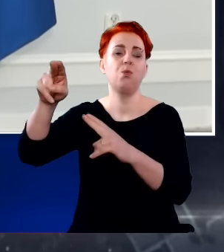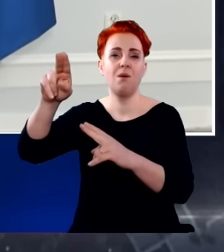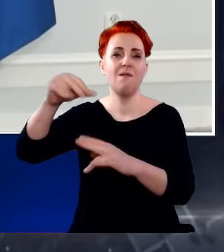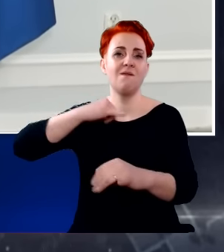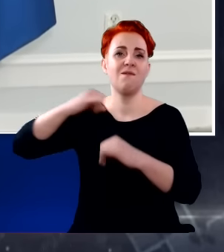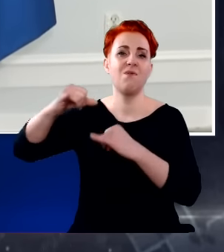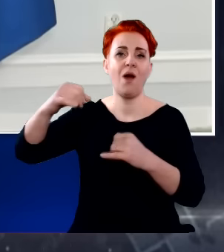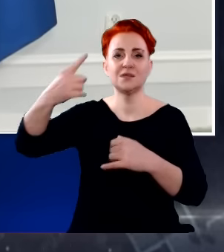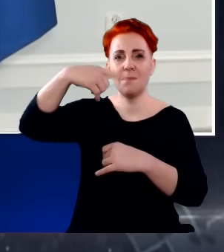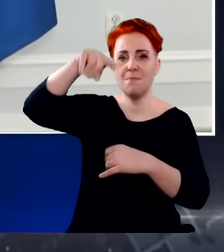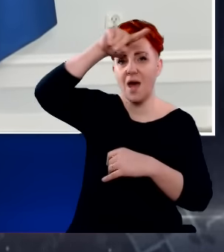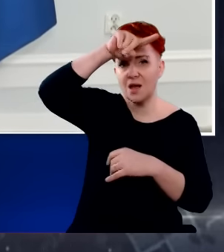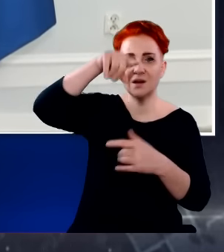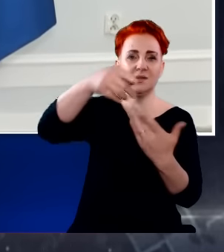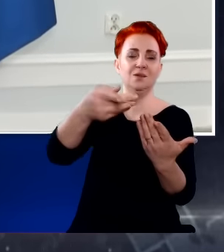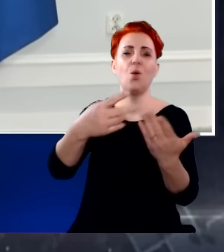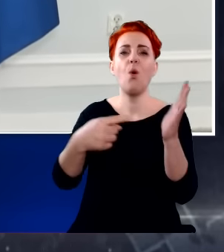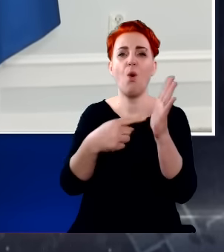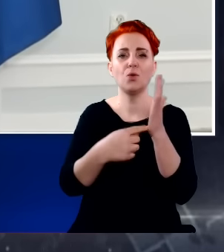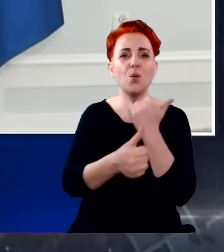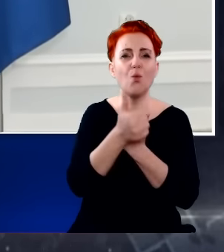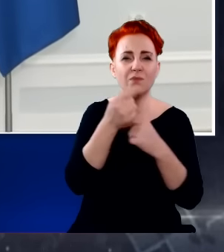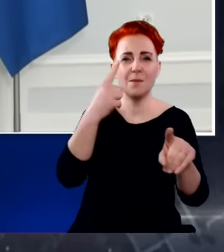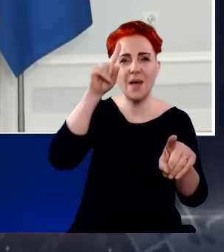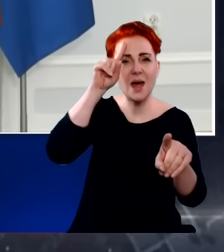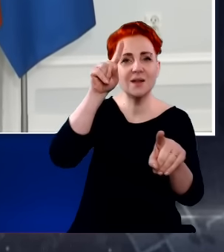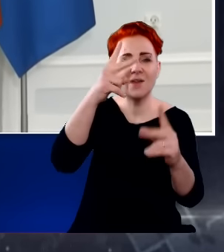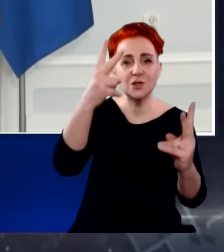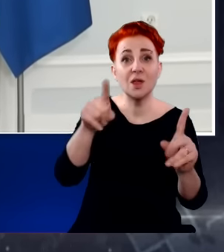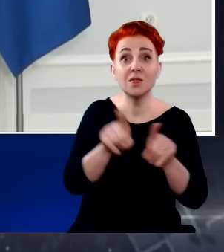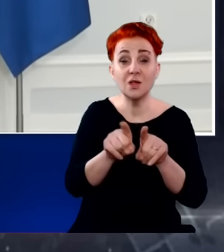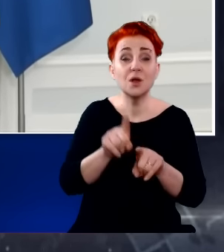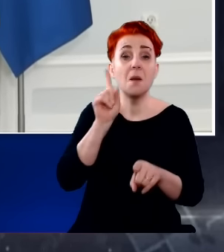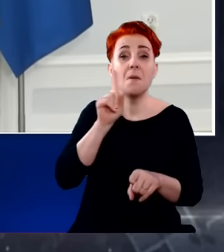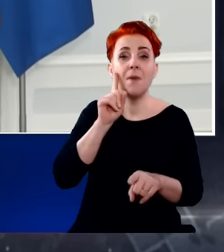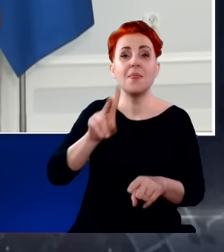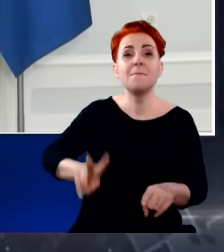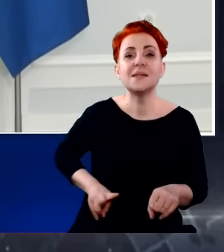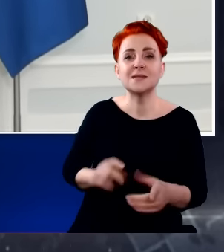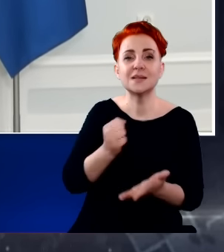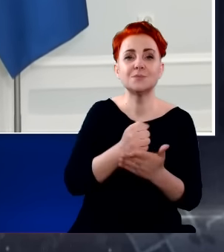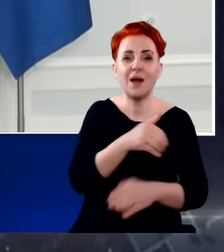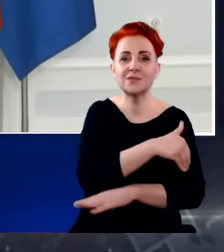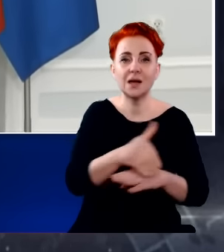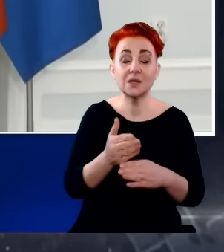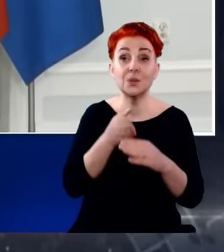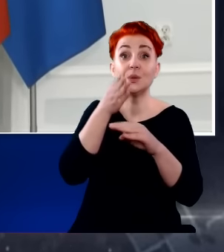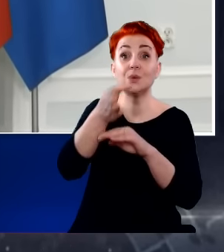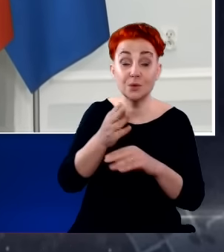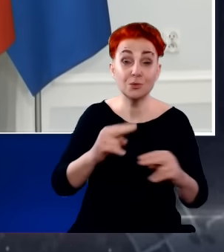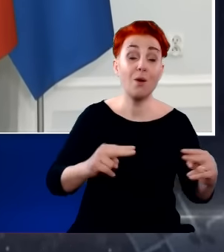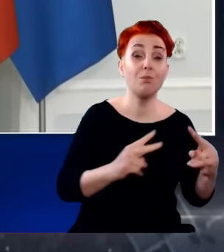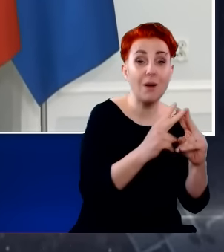w Berlinie, bo to głównie chodzi o Berlin. Tam zresztą kieruje swoje kroki pan minister spraw zagranicznych, między innymi do Paryża i